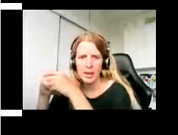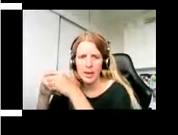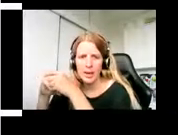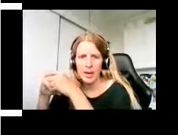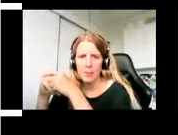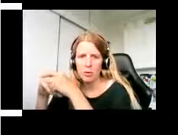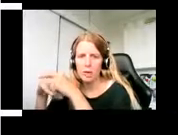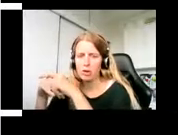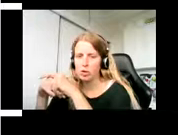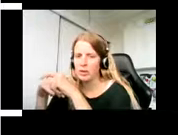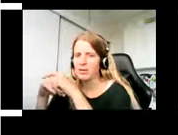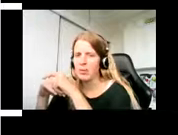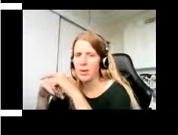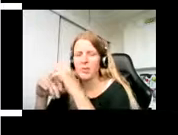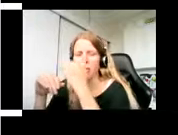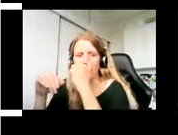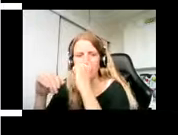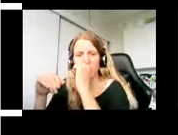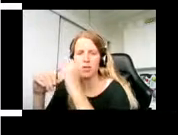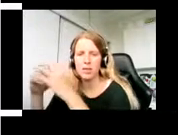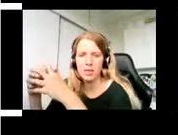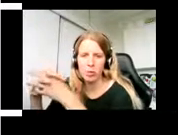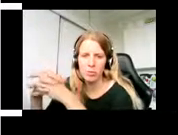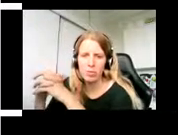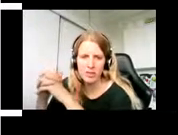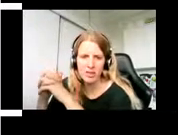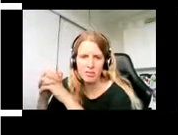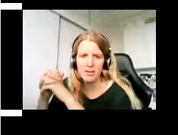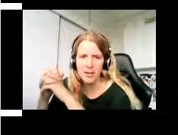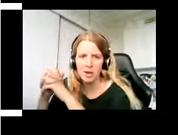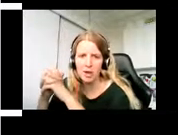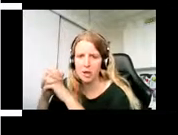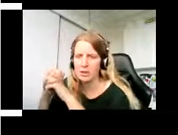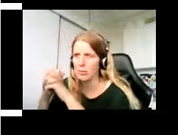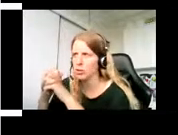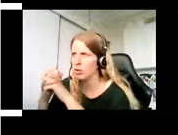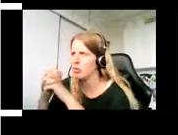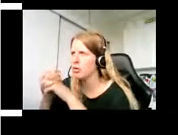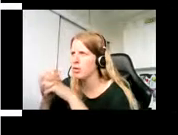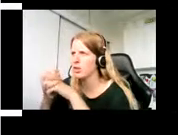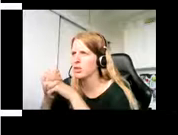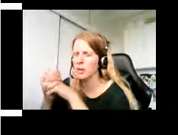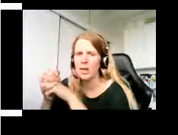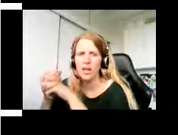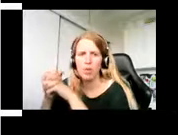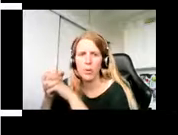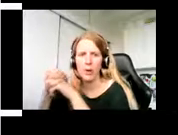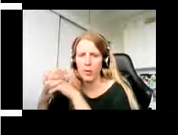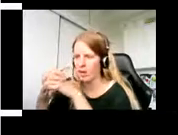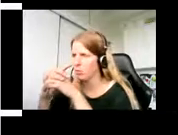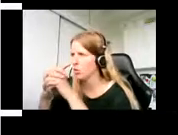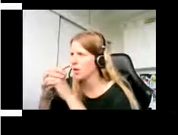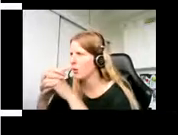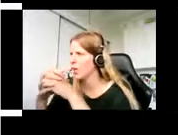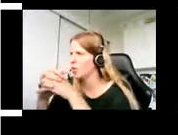duidelijk. We geven sowieso wel de tip mee. Wees steeds voorzien op een mondmasker bij dergelijke uitstappen. Zorg ervoor dat als je weet in je planning,